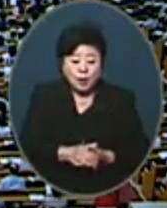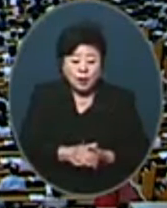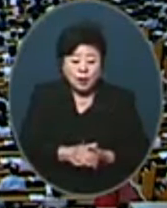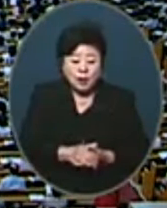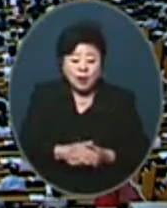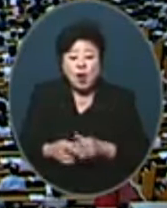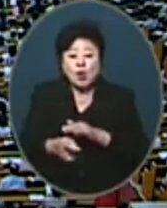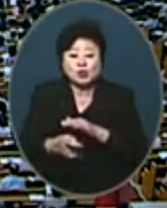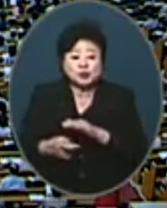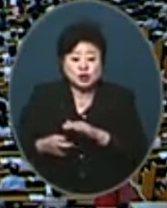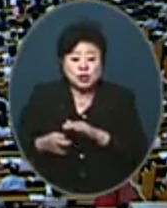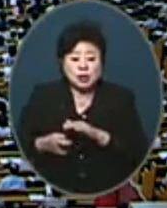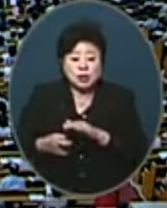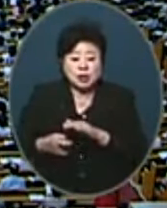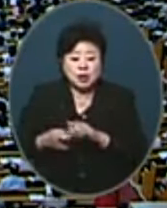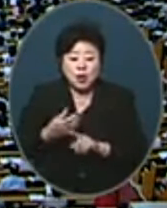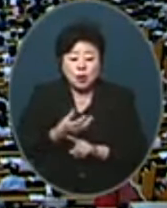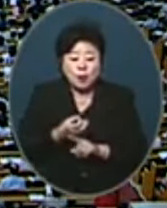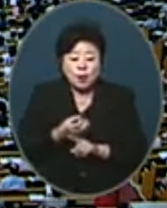훔쳐가지고서